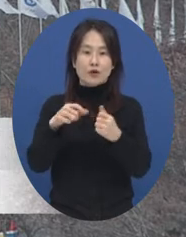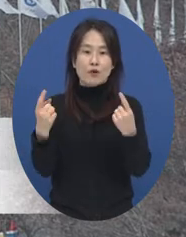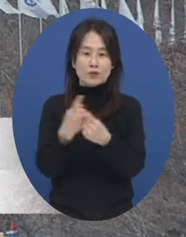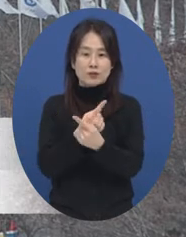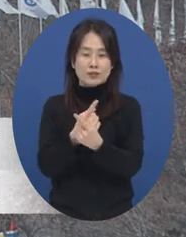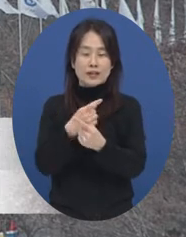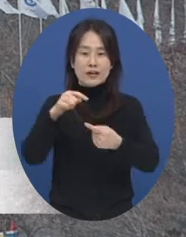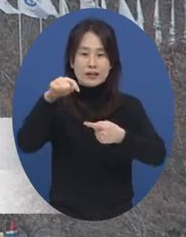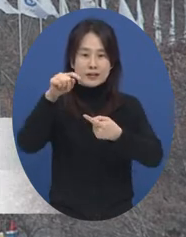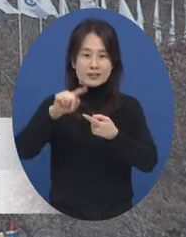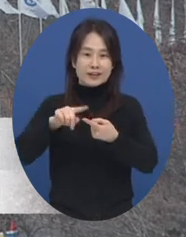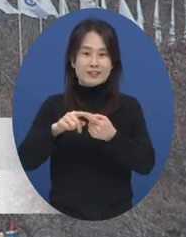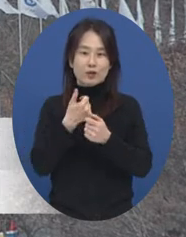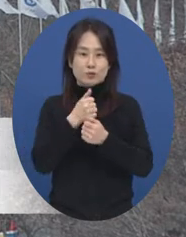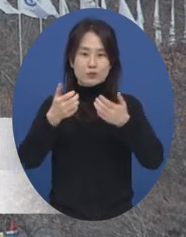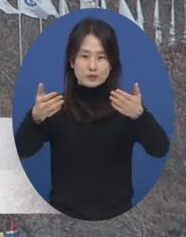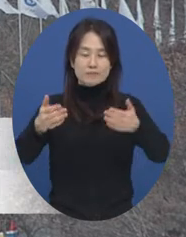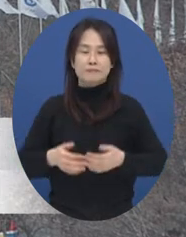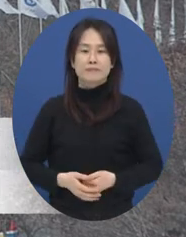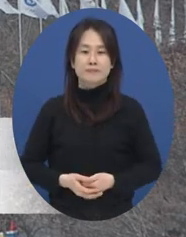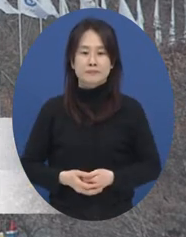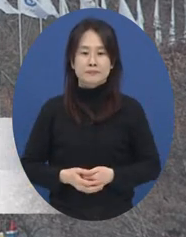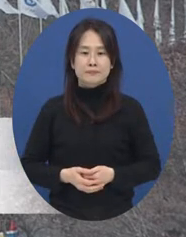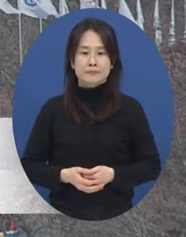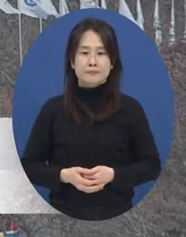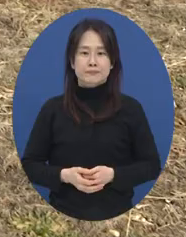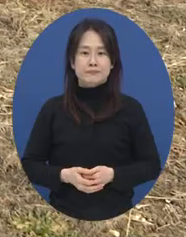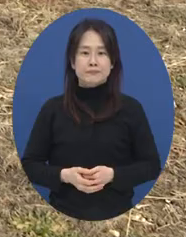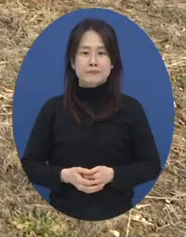제도 와 정책들을 최 창 순 기자가 알려드립니다